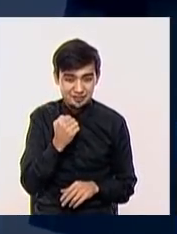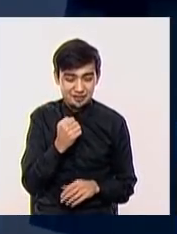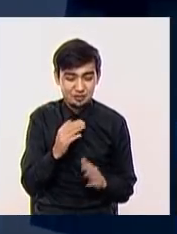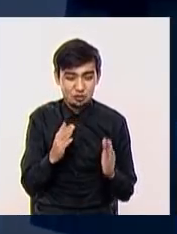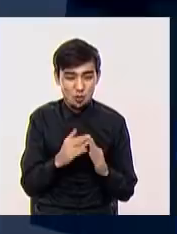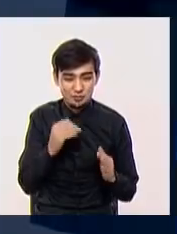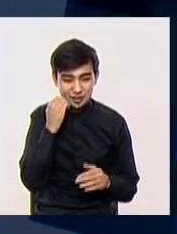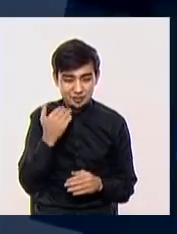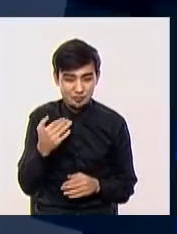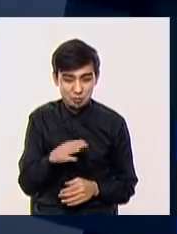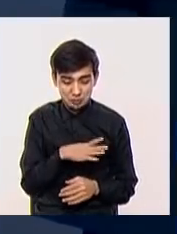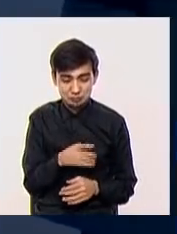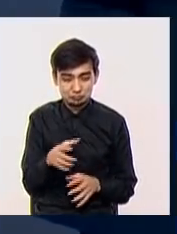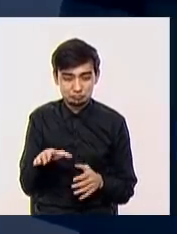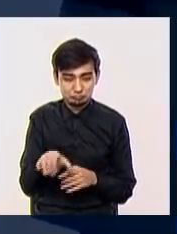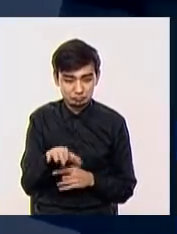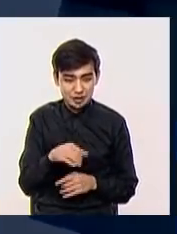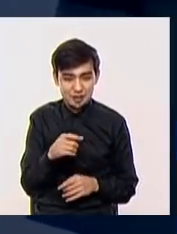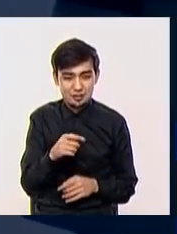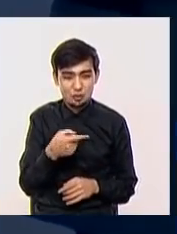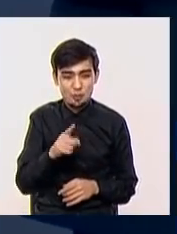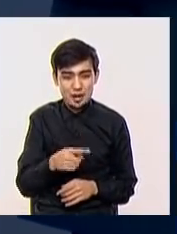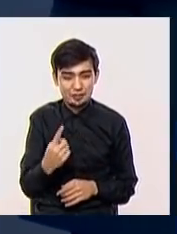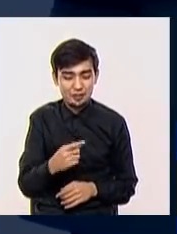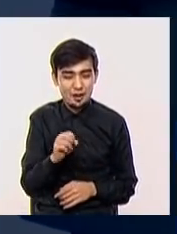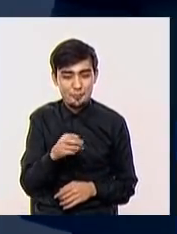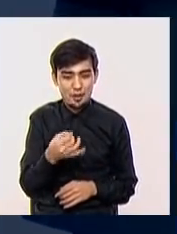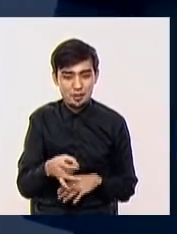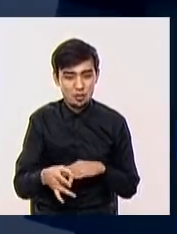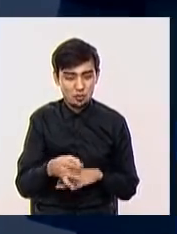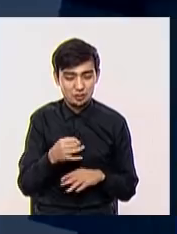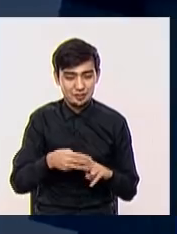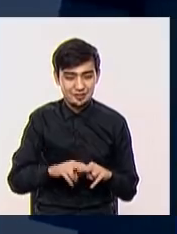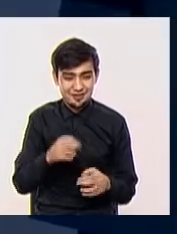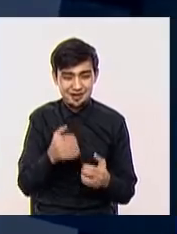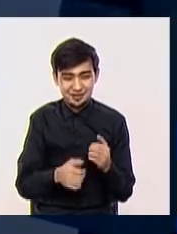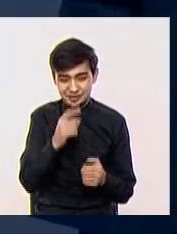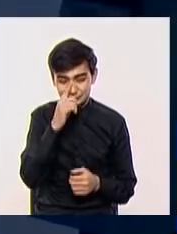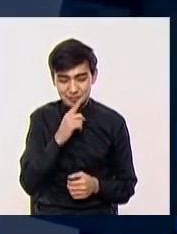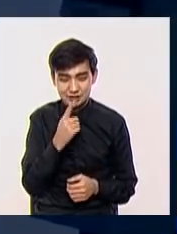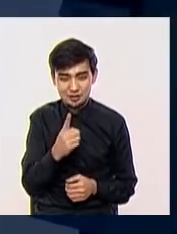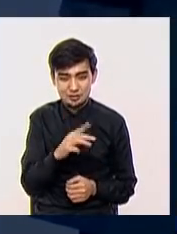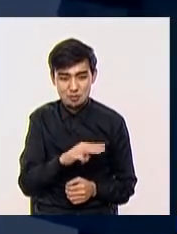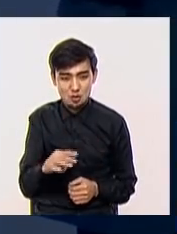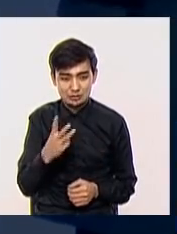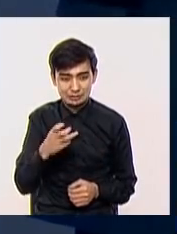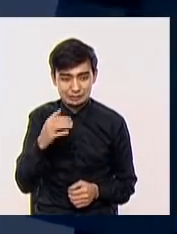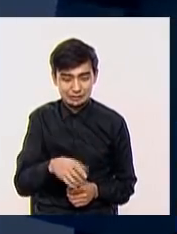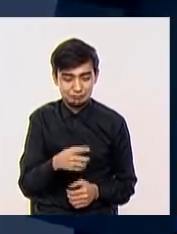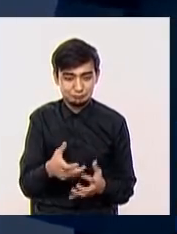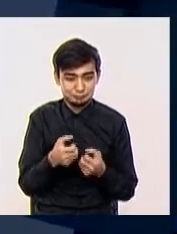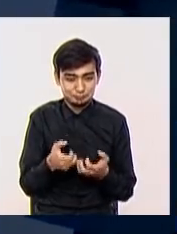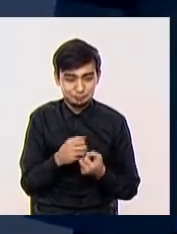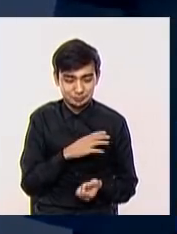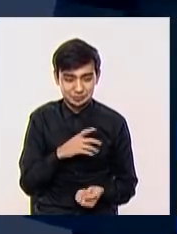дома престарелых номер 1 Абайского района. Всего они получали каждый месяц 1 миллион 300 тысяч тенге. Это были